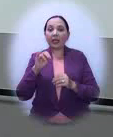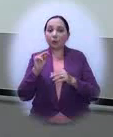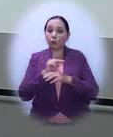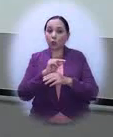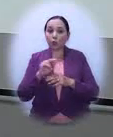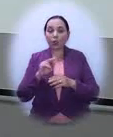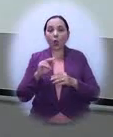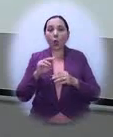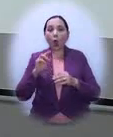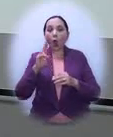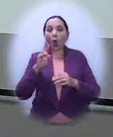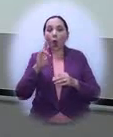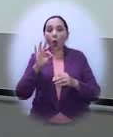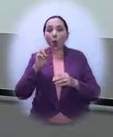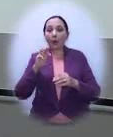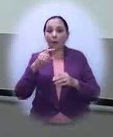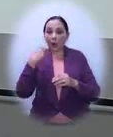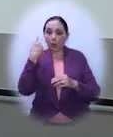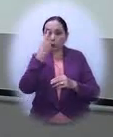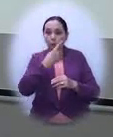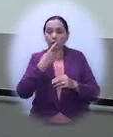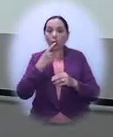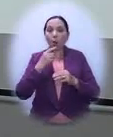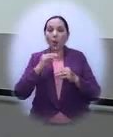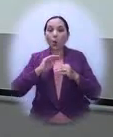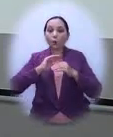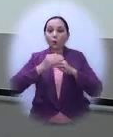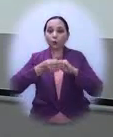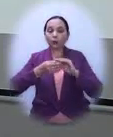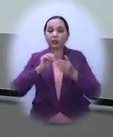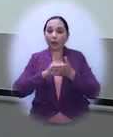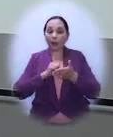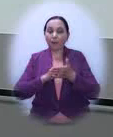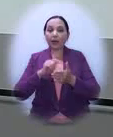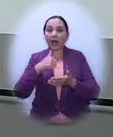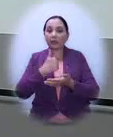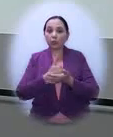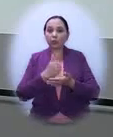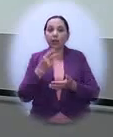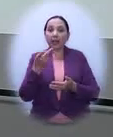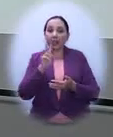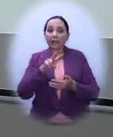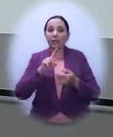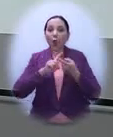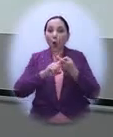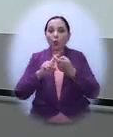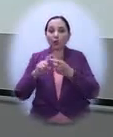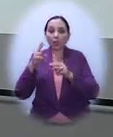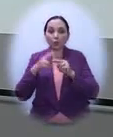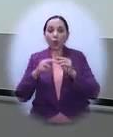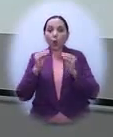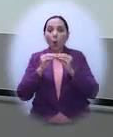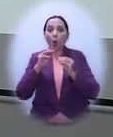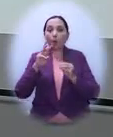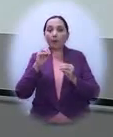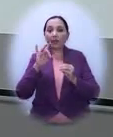Termosozlagichlar qoplama yuza üstü qoplanganligi sababli asosan 2ta kontakt uchi 10